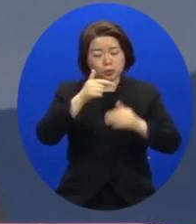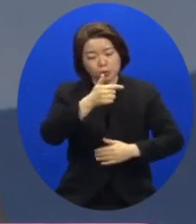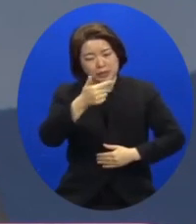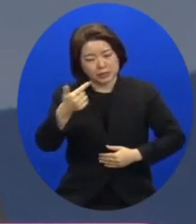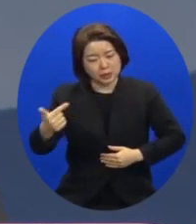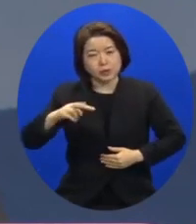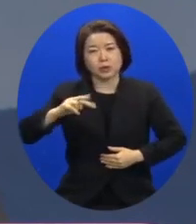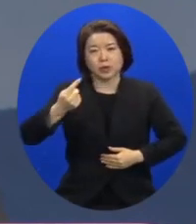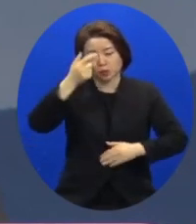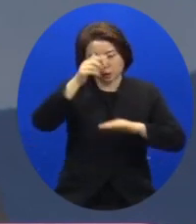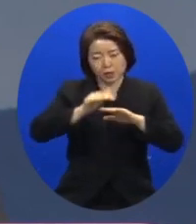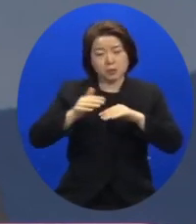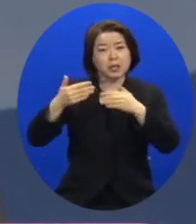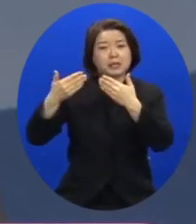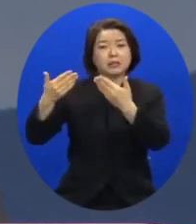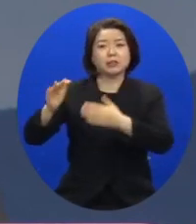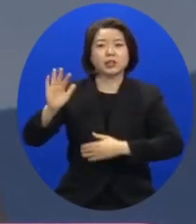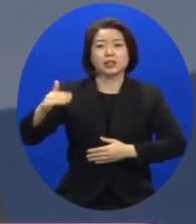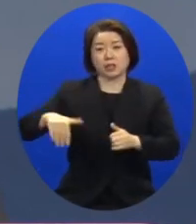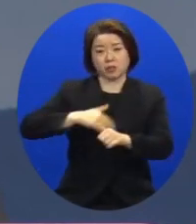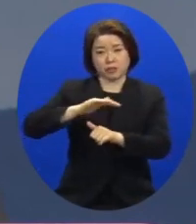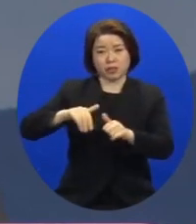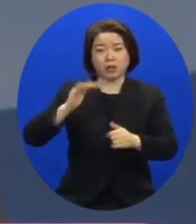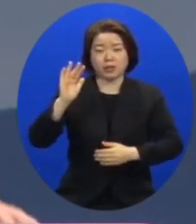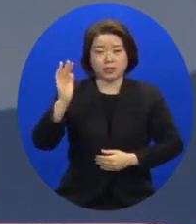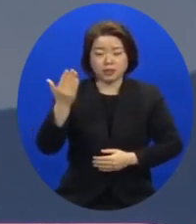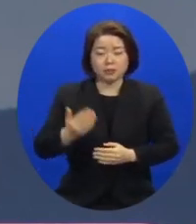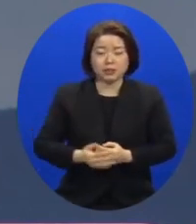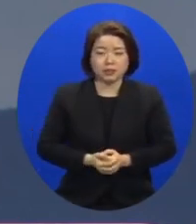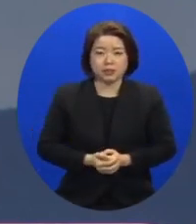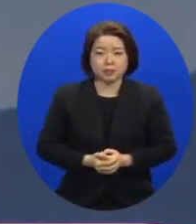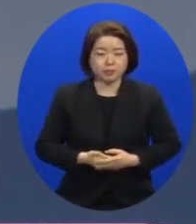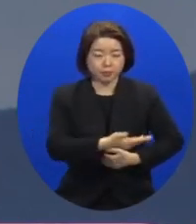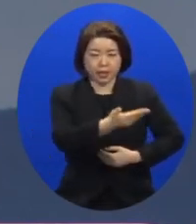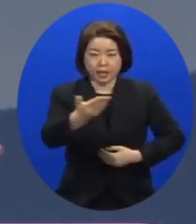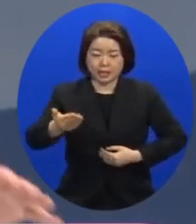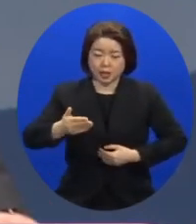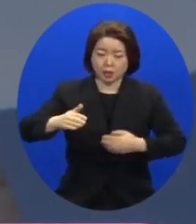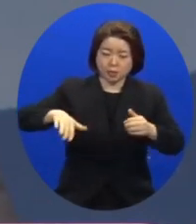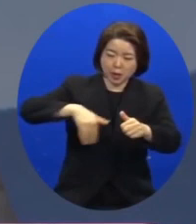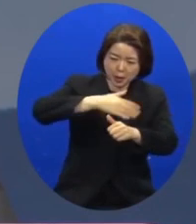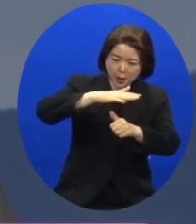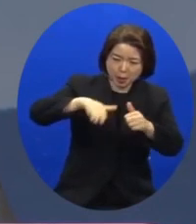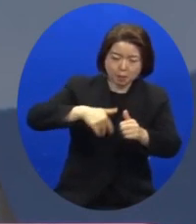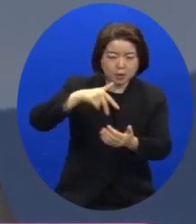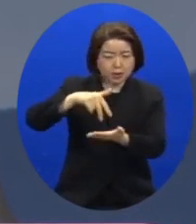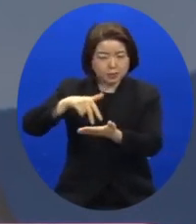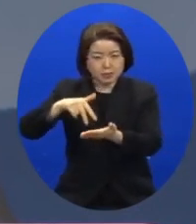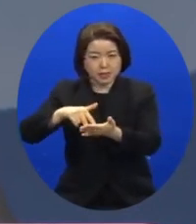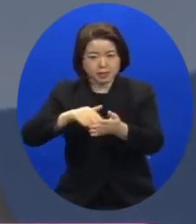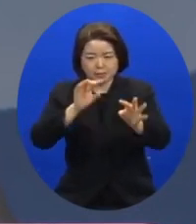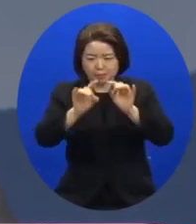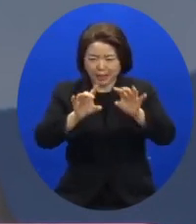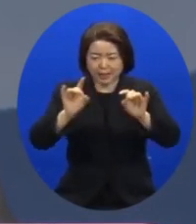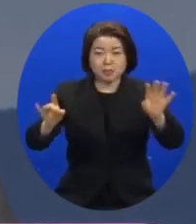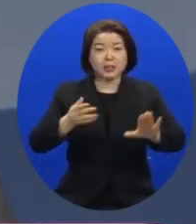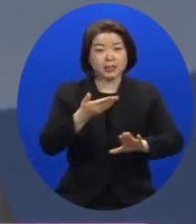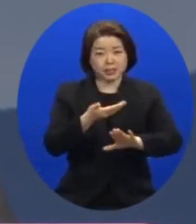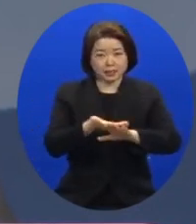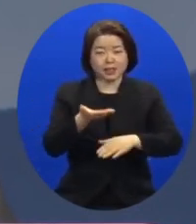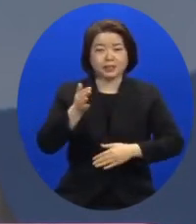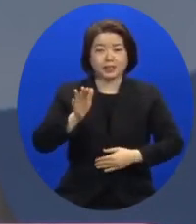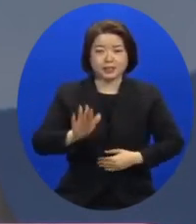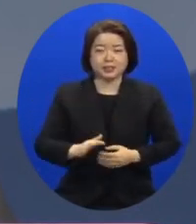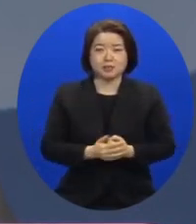됩니다 아 여러분들이 아 여러분의 형편과 처지가 닫아 되시겠지만 아 일부의